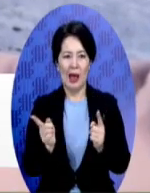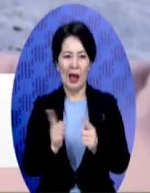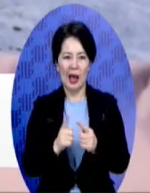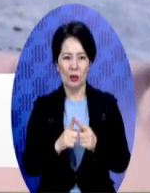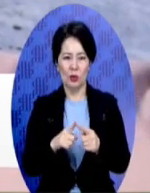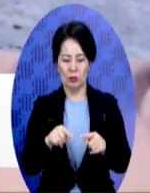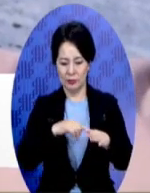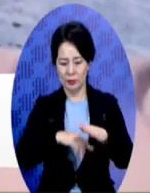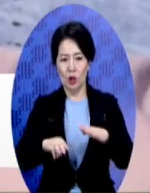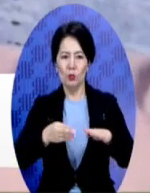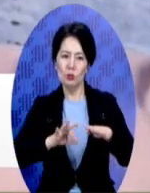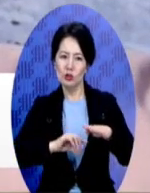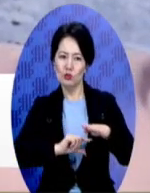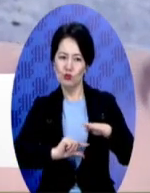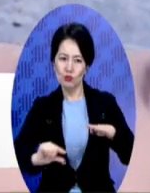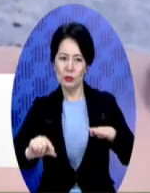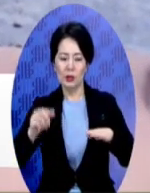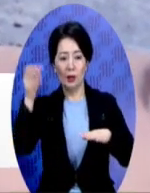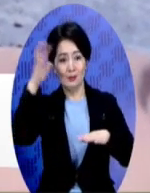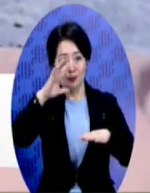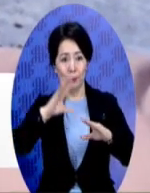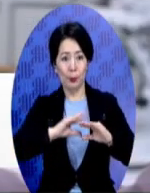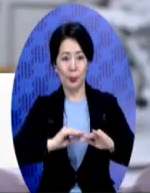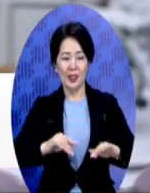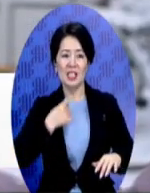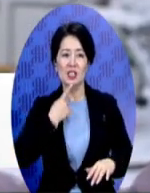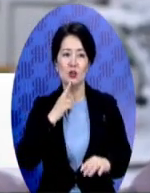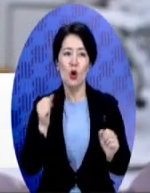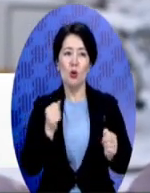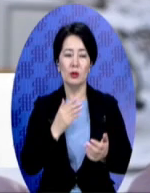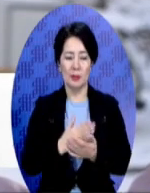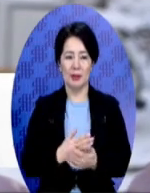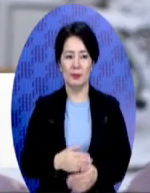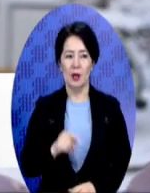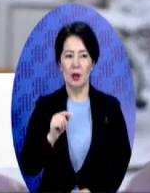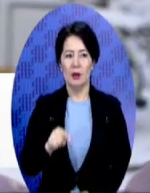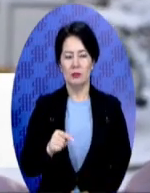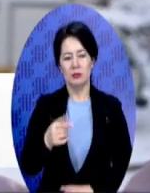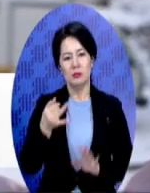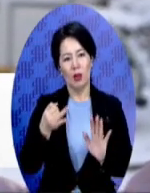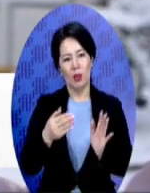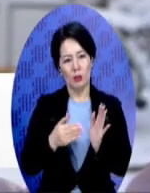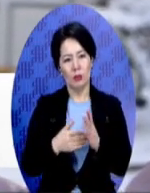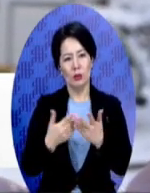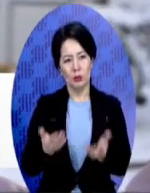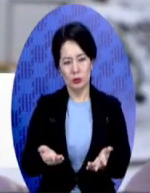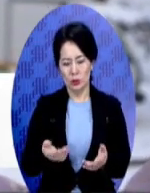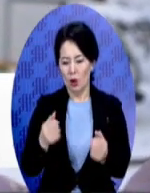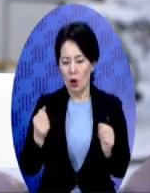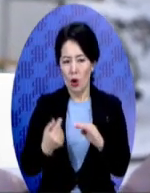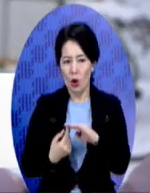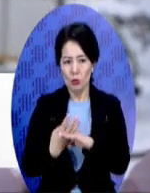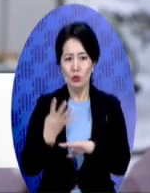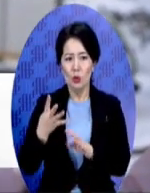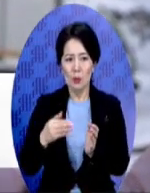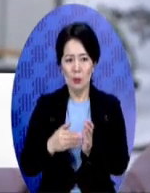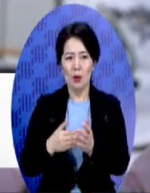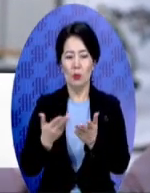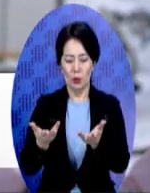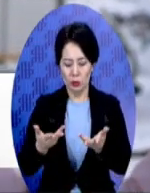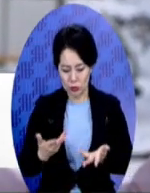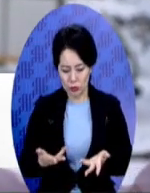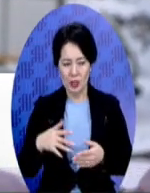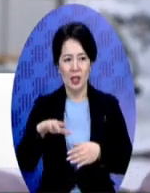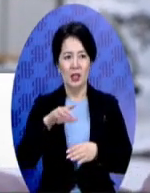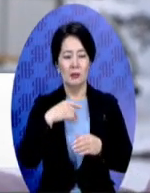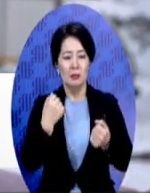Мөсөрсөн орсон цас хайлсан их хэцүүд өвөл болж байна. Жилийг 7000 голгож өглөө, өвсөн 4000 голгож өглөө, энэ тээврийн зардал нь 8-аас